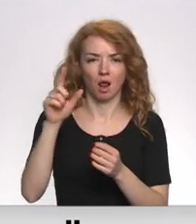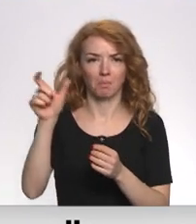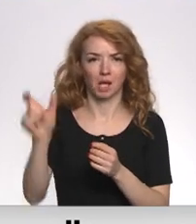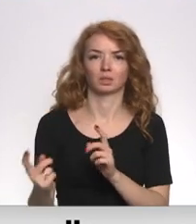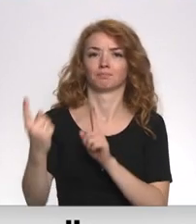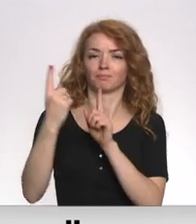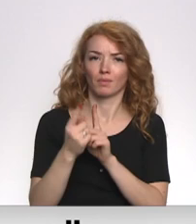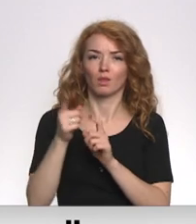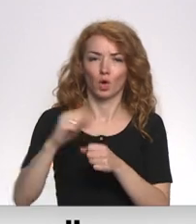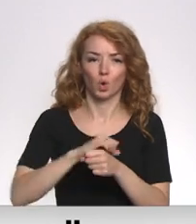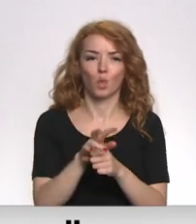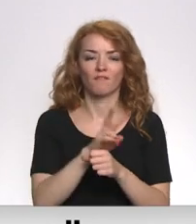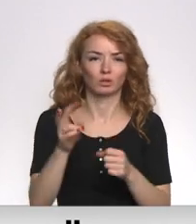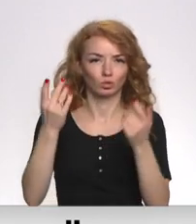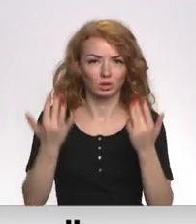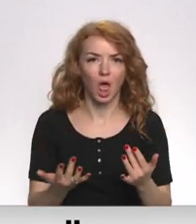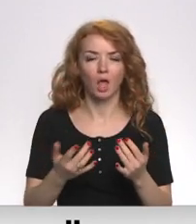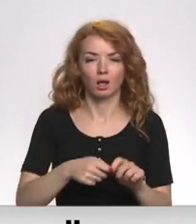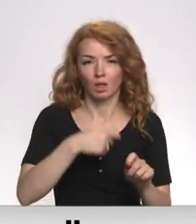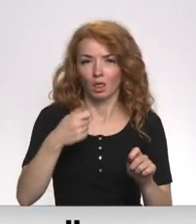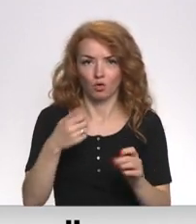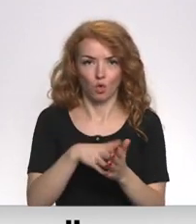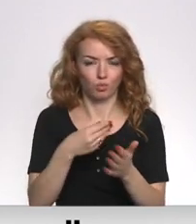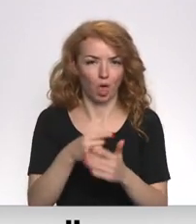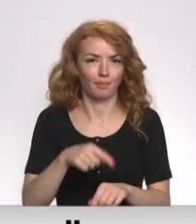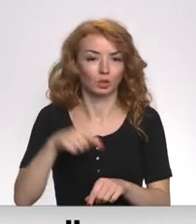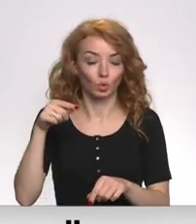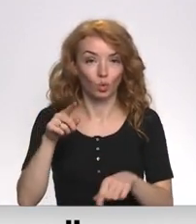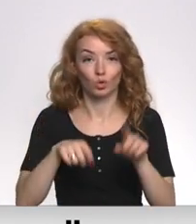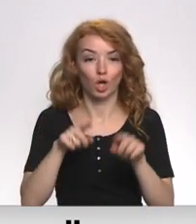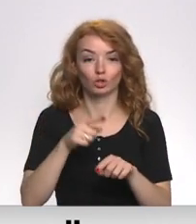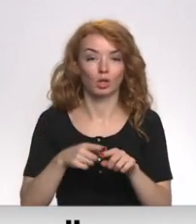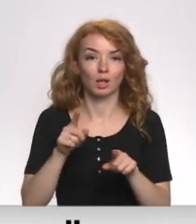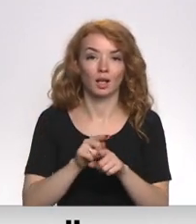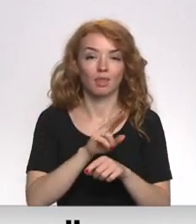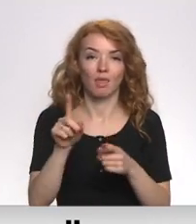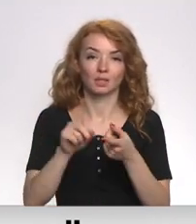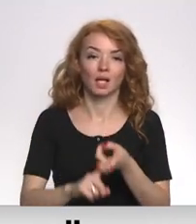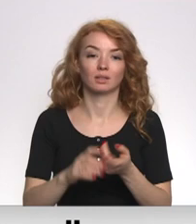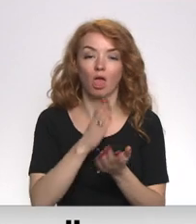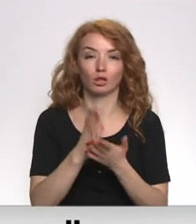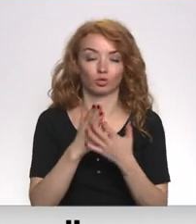kuri Covid sekas izjūt vēl ilgi pēc pārslimošanas un dažkārt pat nesaista esošo